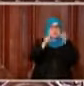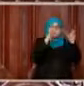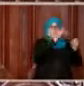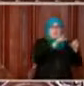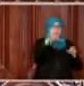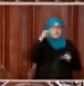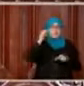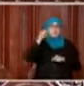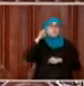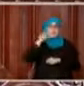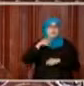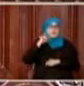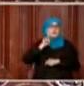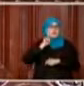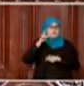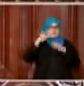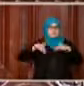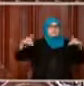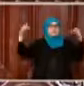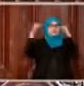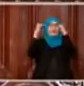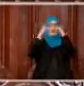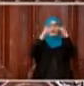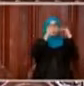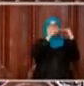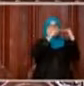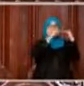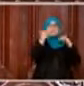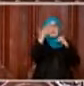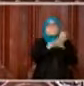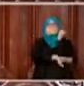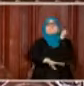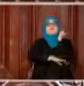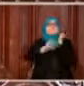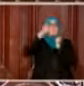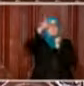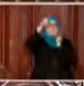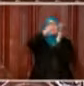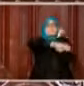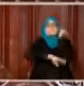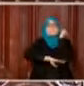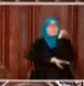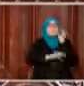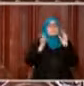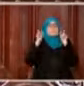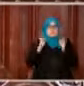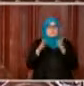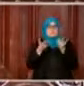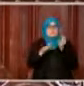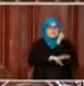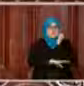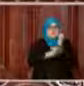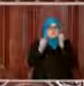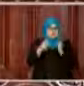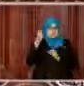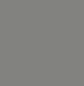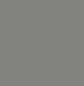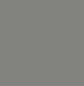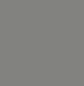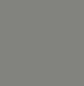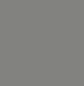قدم المساواة، وأول المبادئ التي تقوم عليها